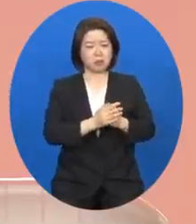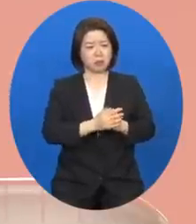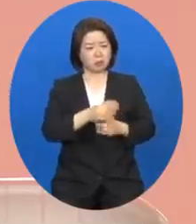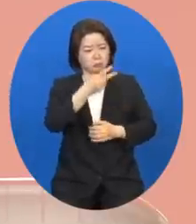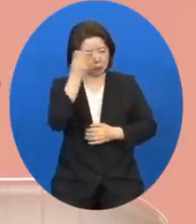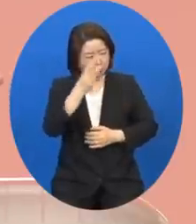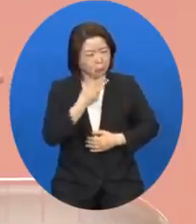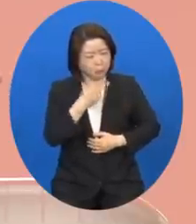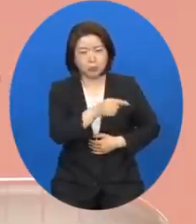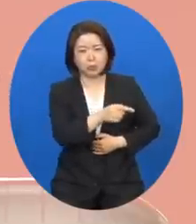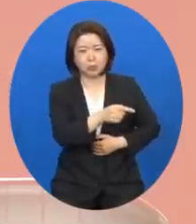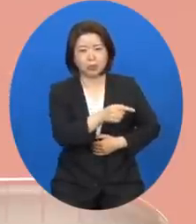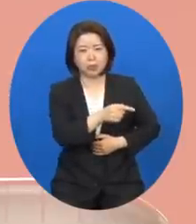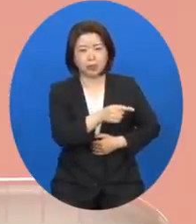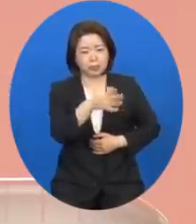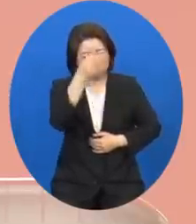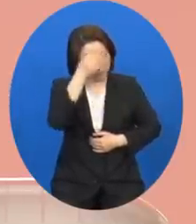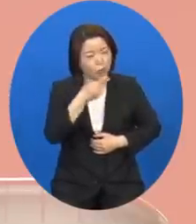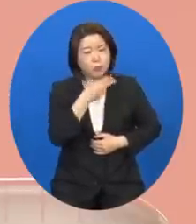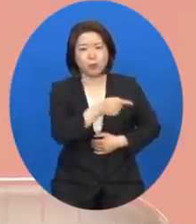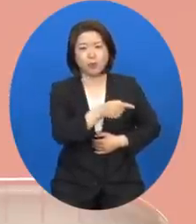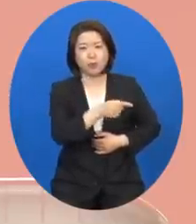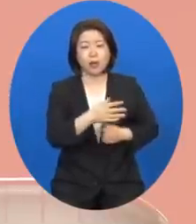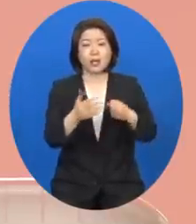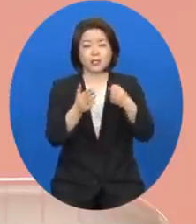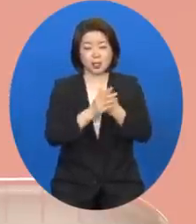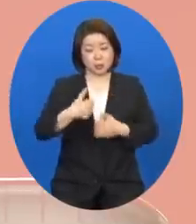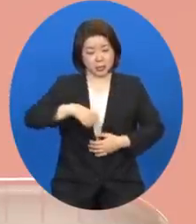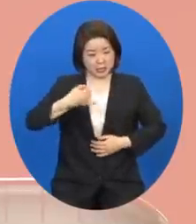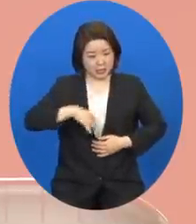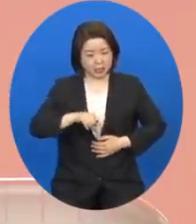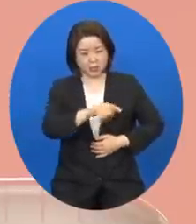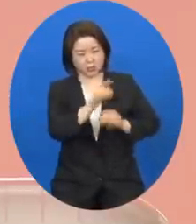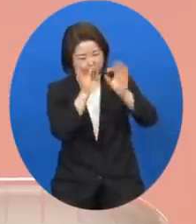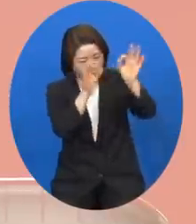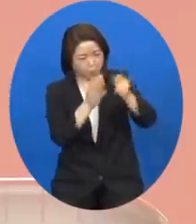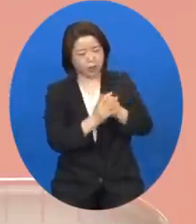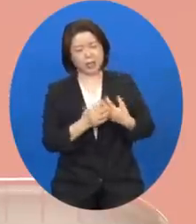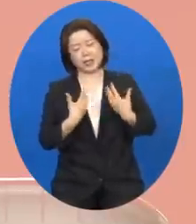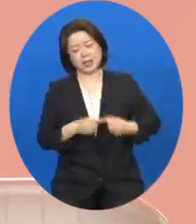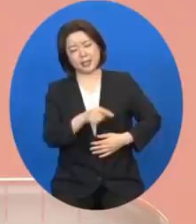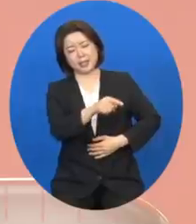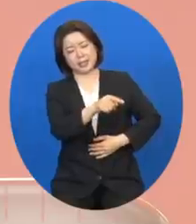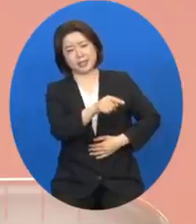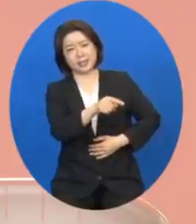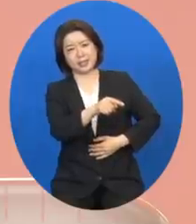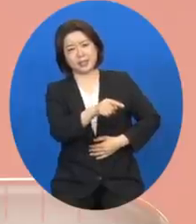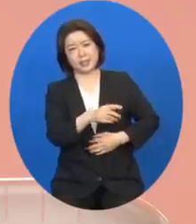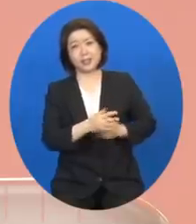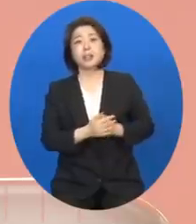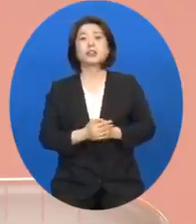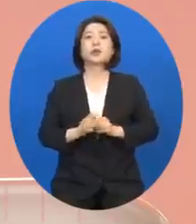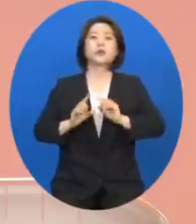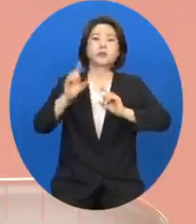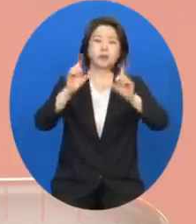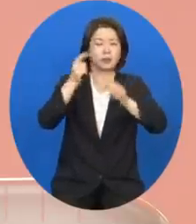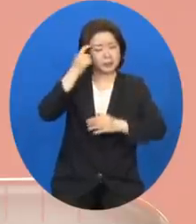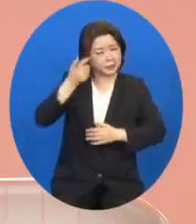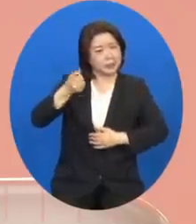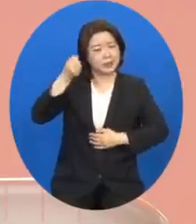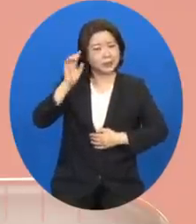보이지도 않고 그러니까 자녀들에게 실망하고 자녀들에게 좌절하고